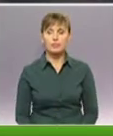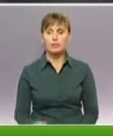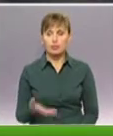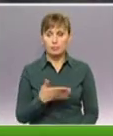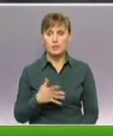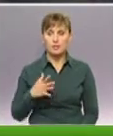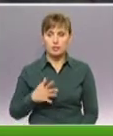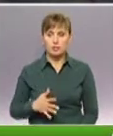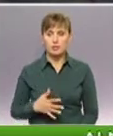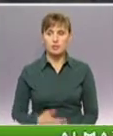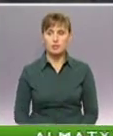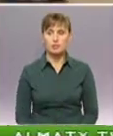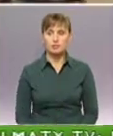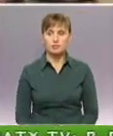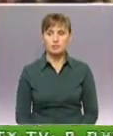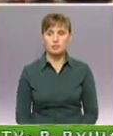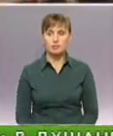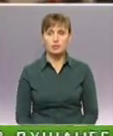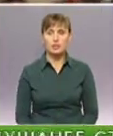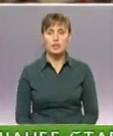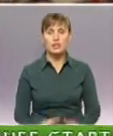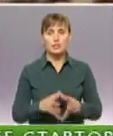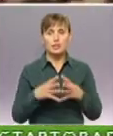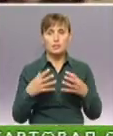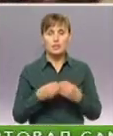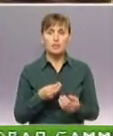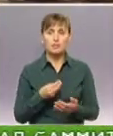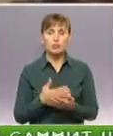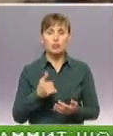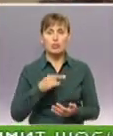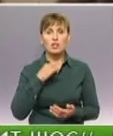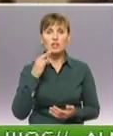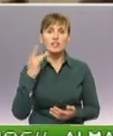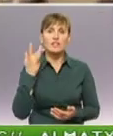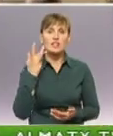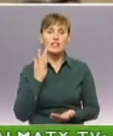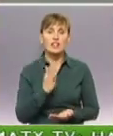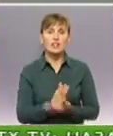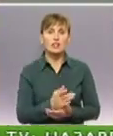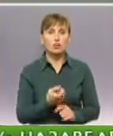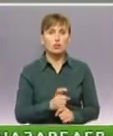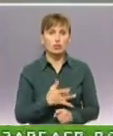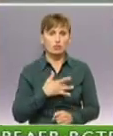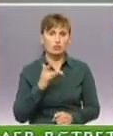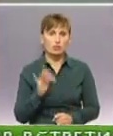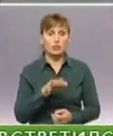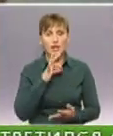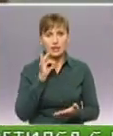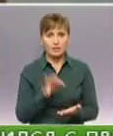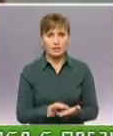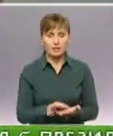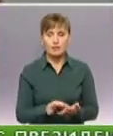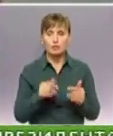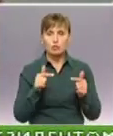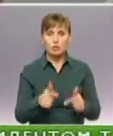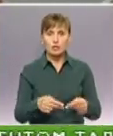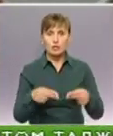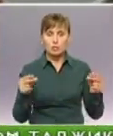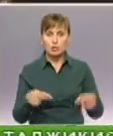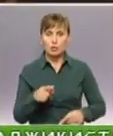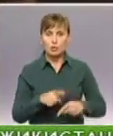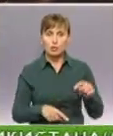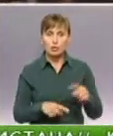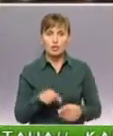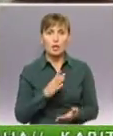Терпение. К семейным ценностям у казахов всегда подходили весьма строго и ответственно. Вступление в брак